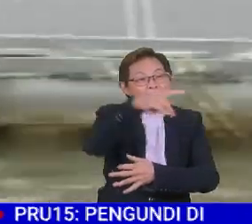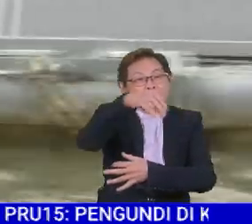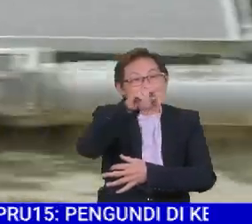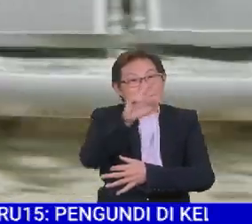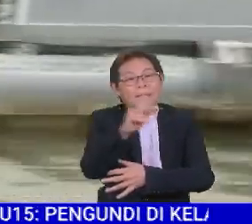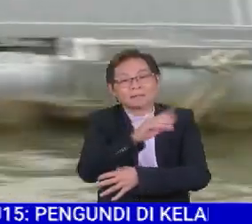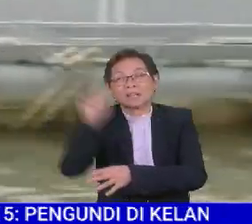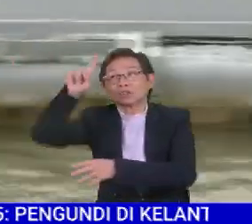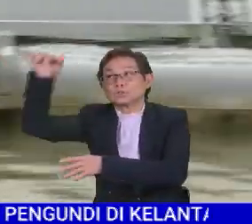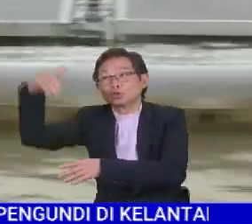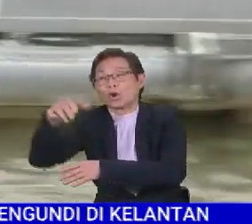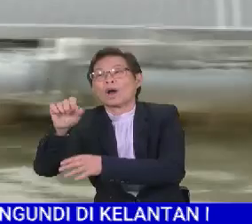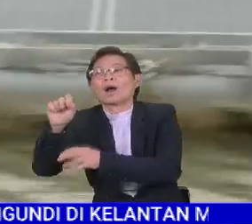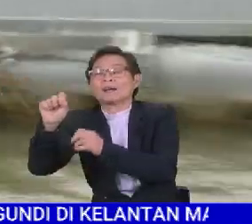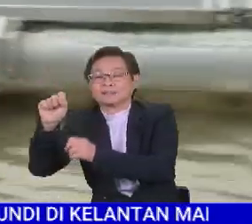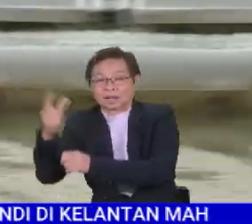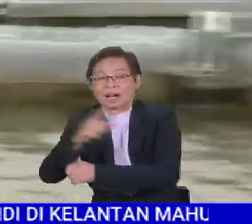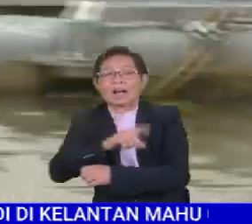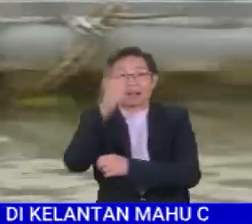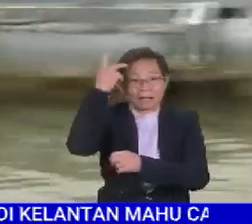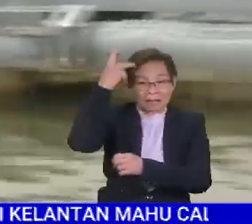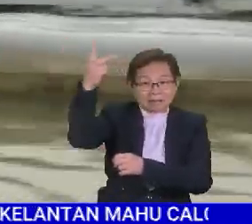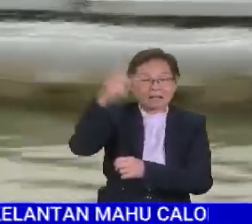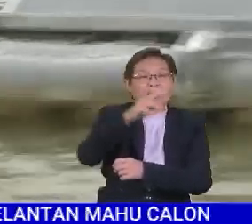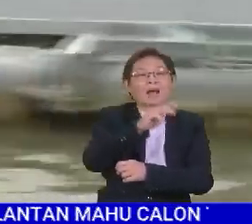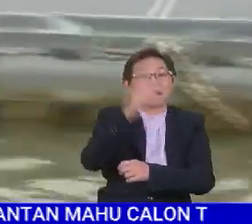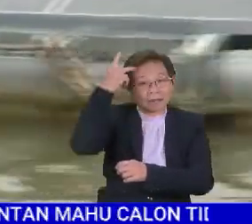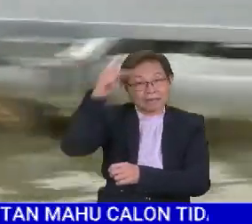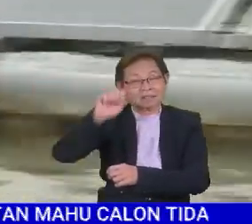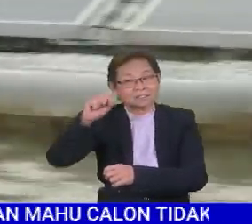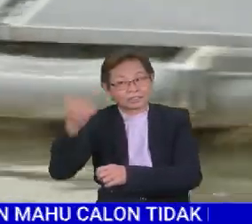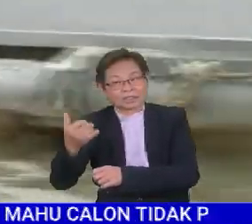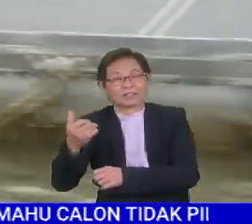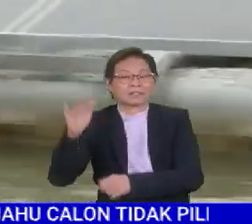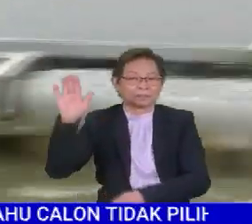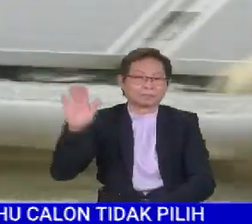Kof Suria Sdn Bhd serta Kelantan Utilities Mubarakah Holdings Sdn Bhd.